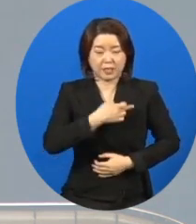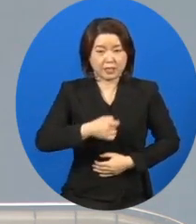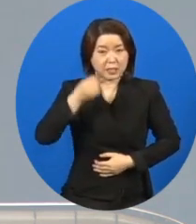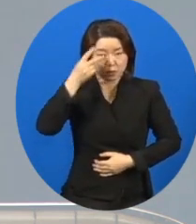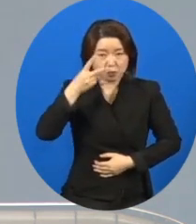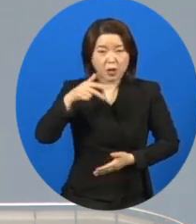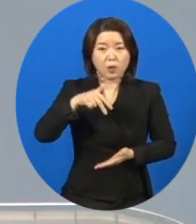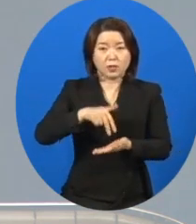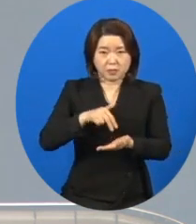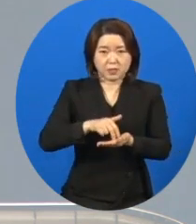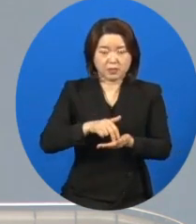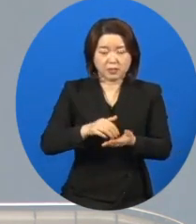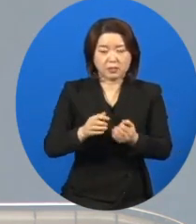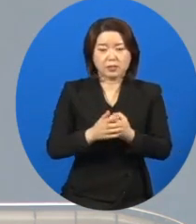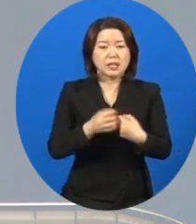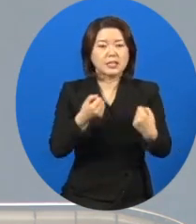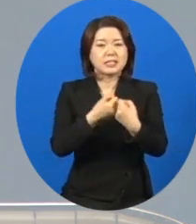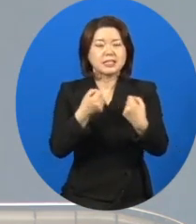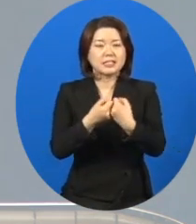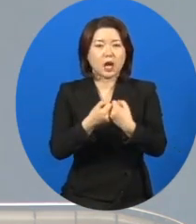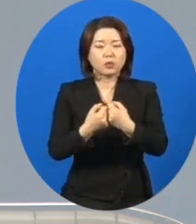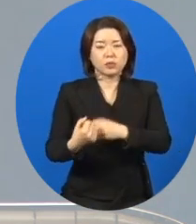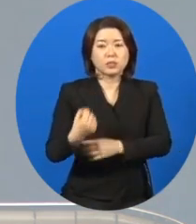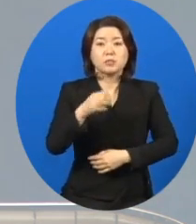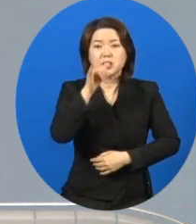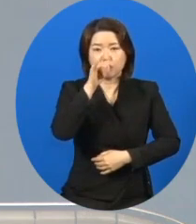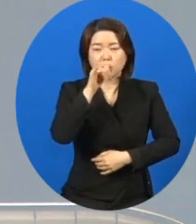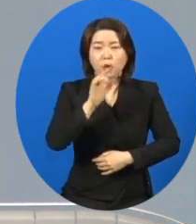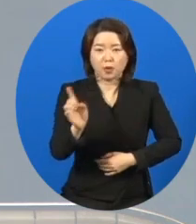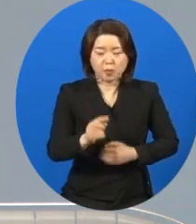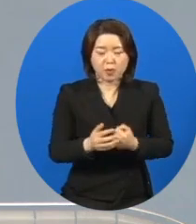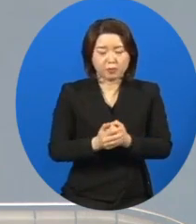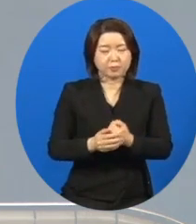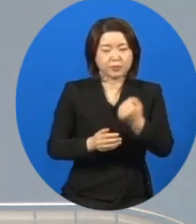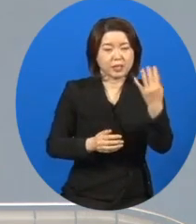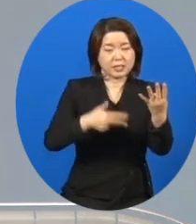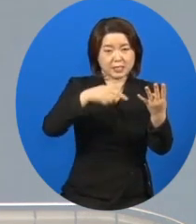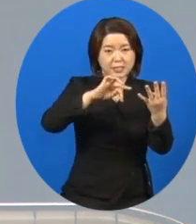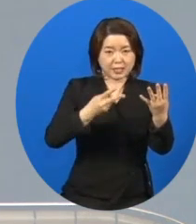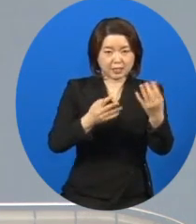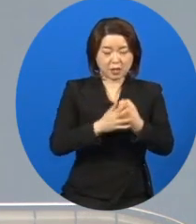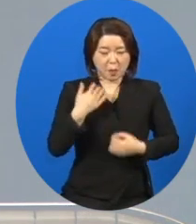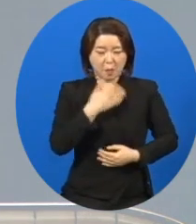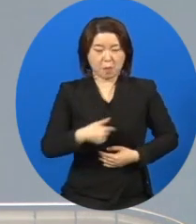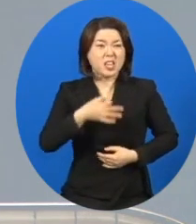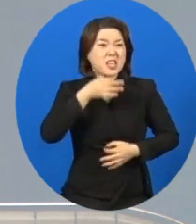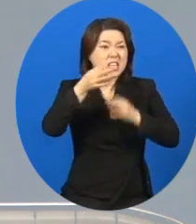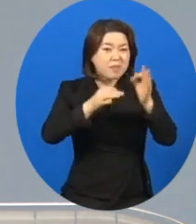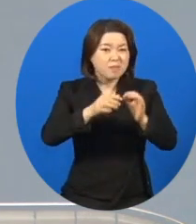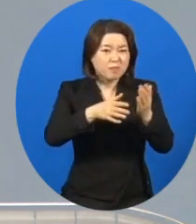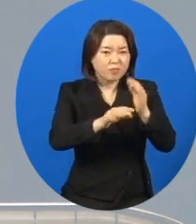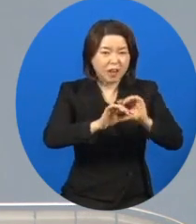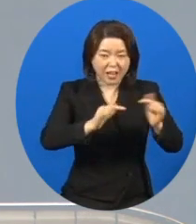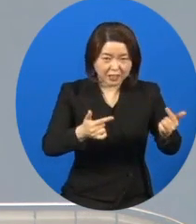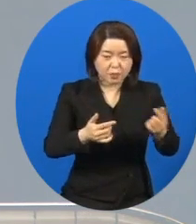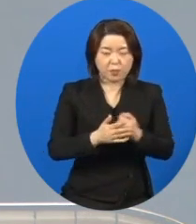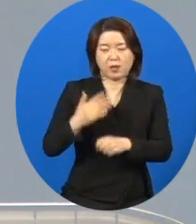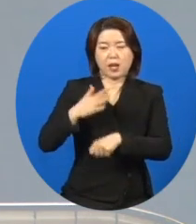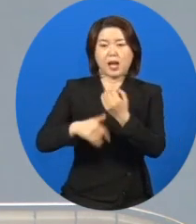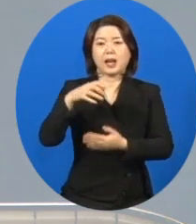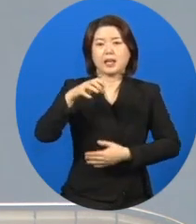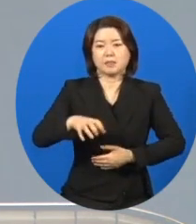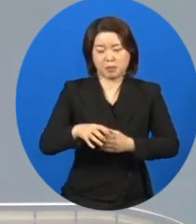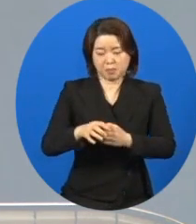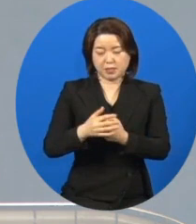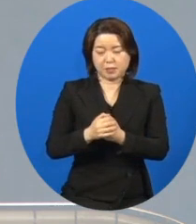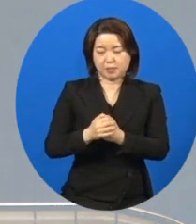바울에게는 싸우는 무기가 있었어요. 4절에 보면 육체의 무기가 아니라 하나님 앞에서